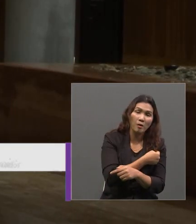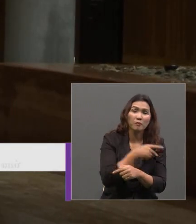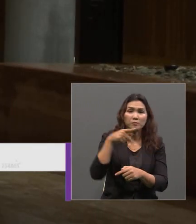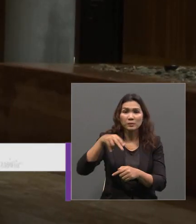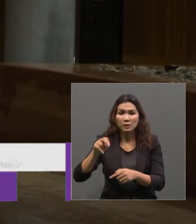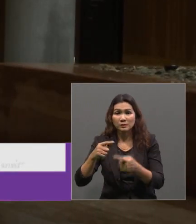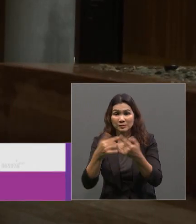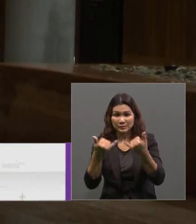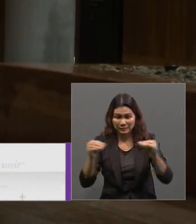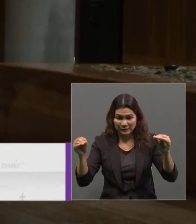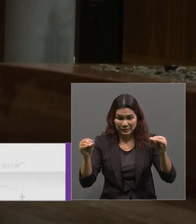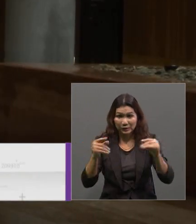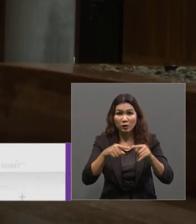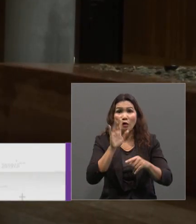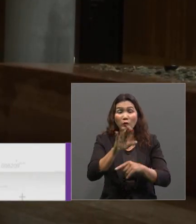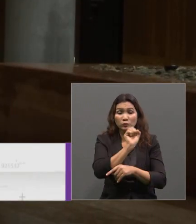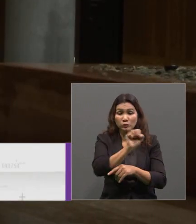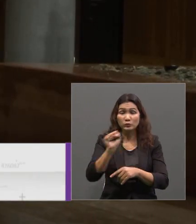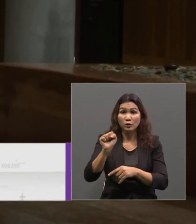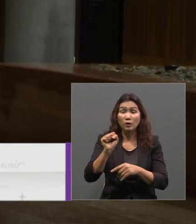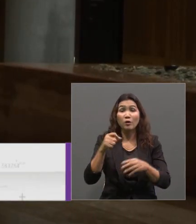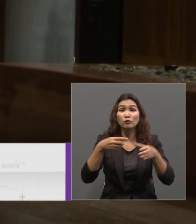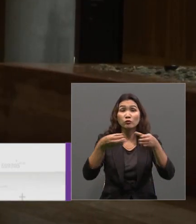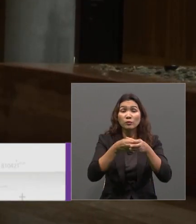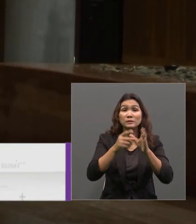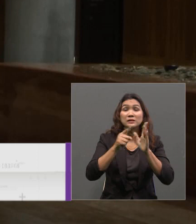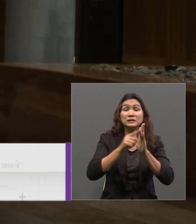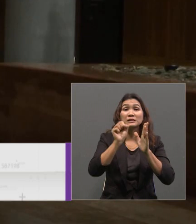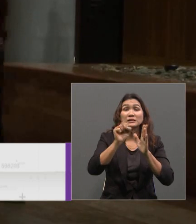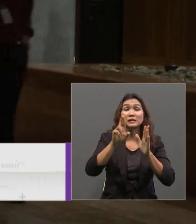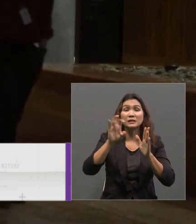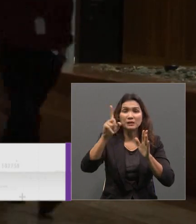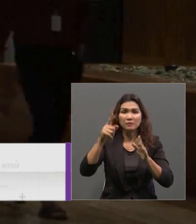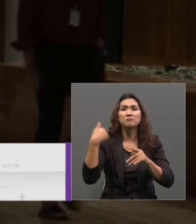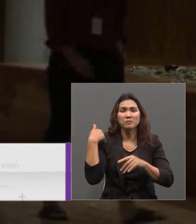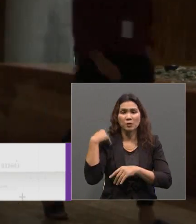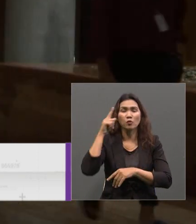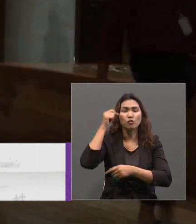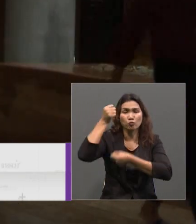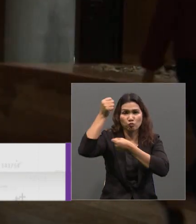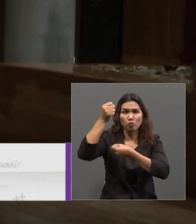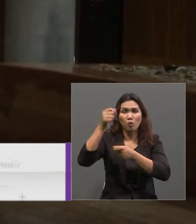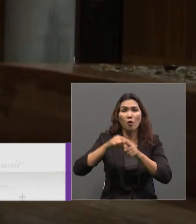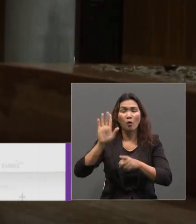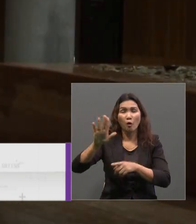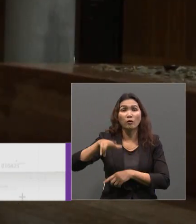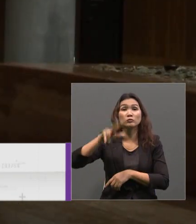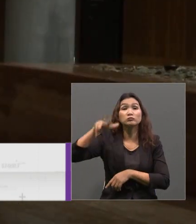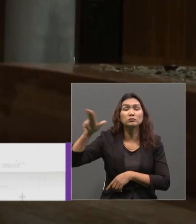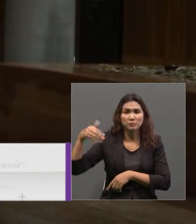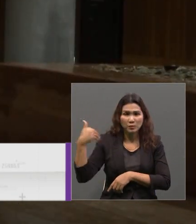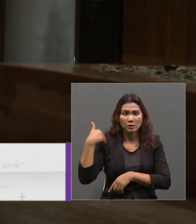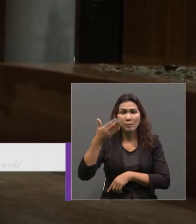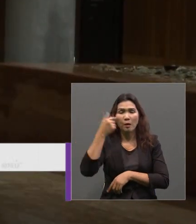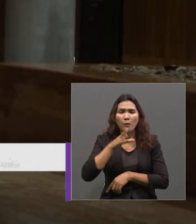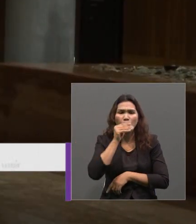แต่เมื่อมาถึงการอภิปรายของส.ส.จากพรรคเสรีรวมไทยนะคะก็มีการประท้วงจากพรรคพลังประชารัฐถึง2รอบเนื่องจากมีการ